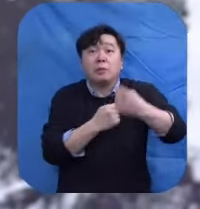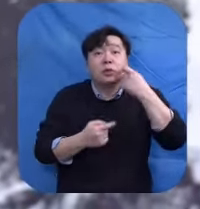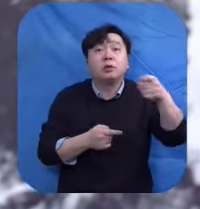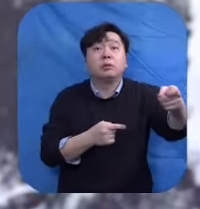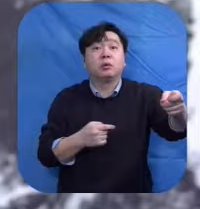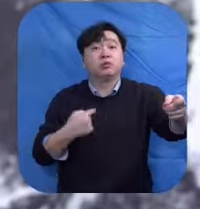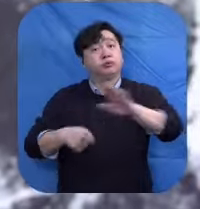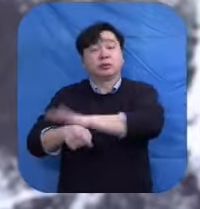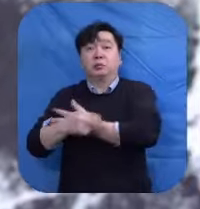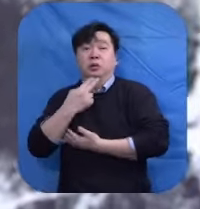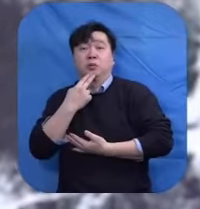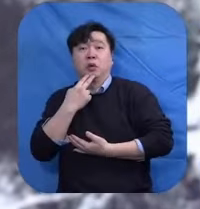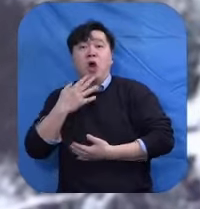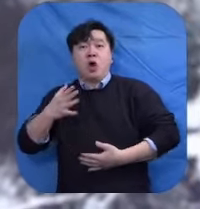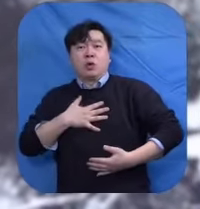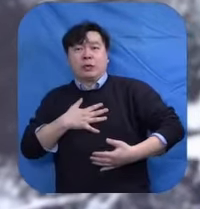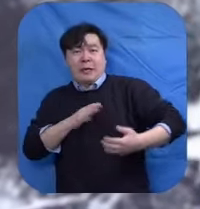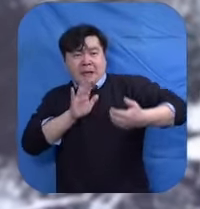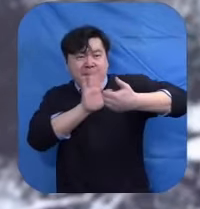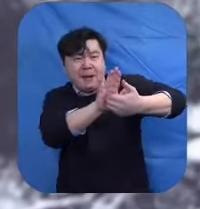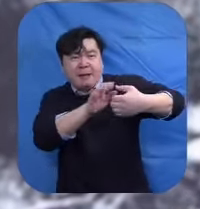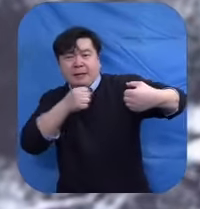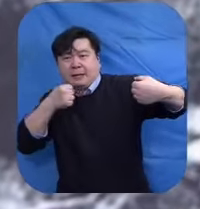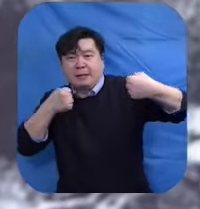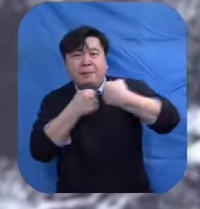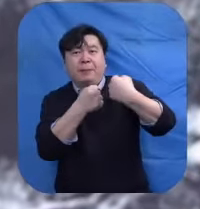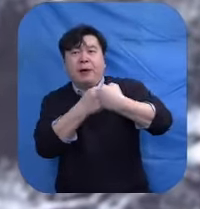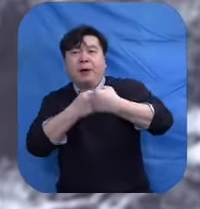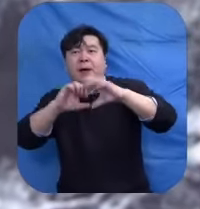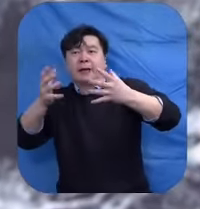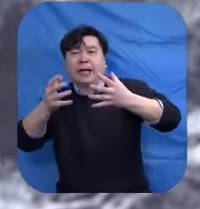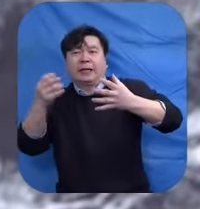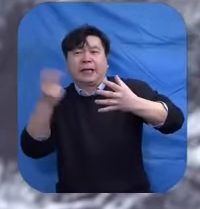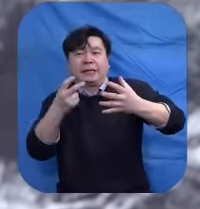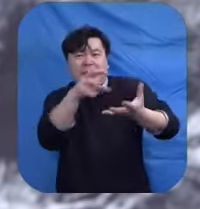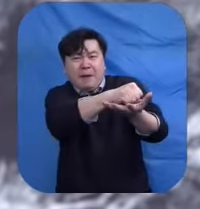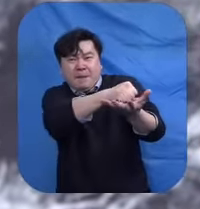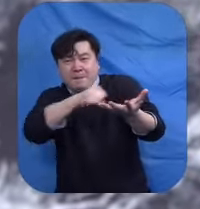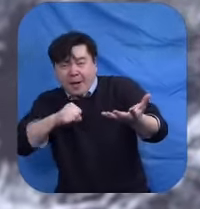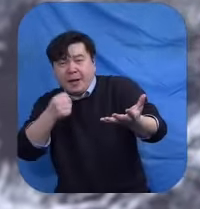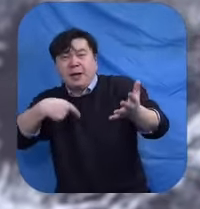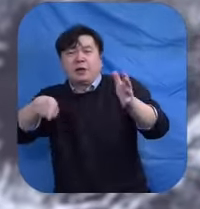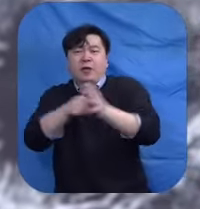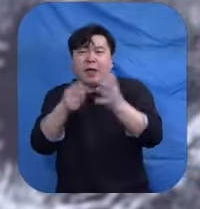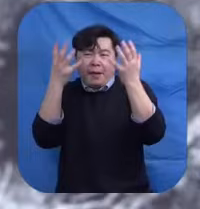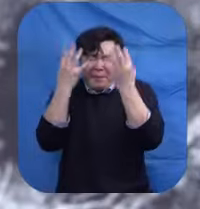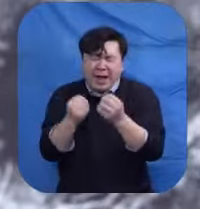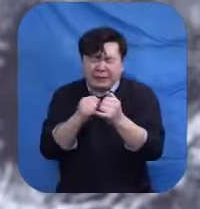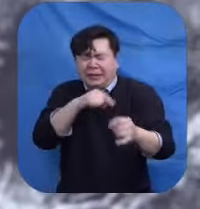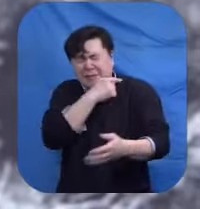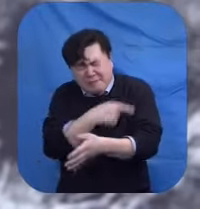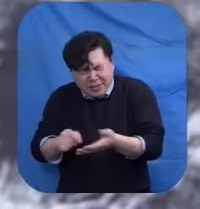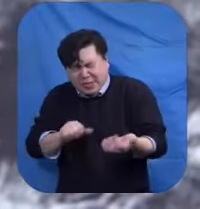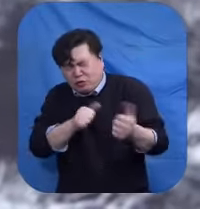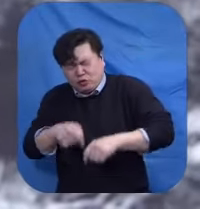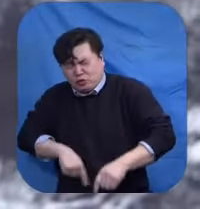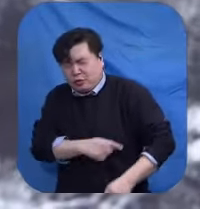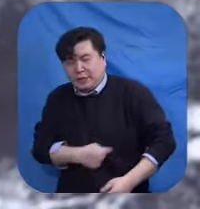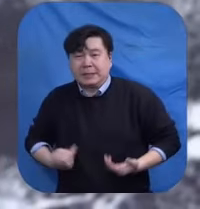우리는 항거하고 싸우고 나라를 찾기 위해 수많은 사람들이 피를